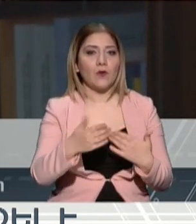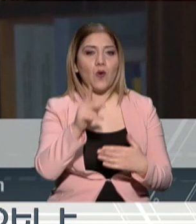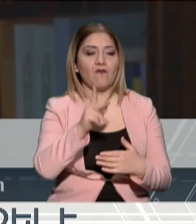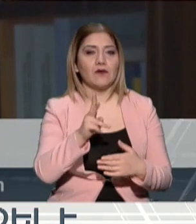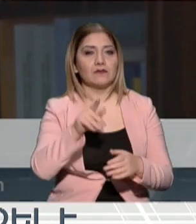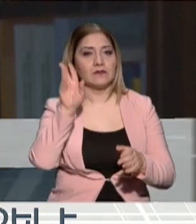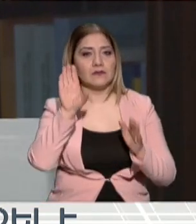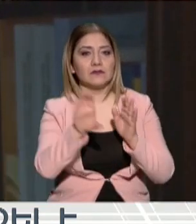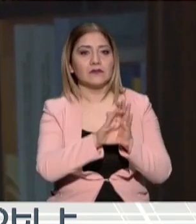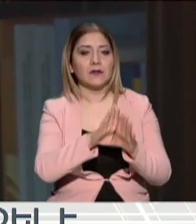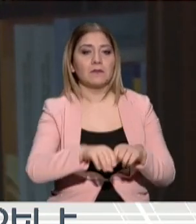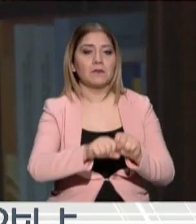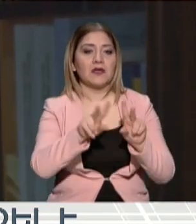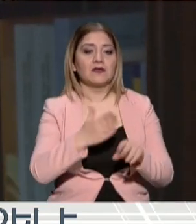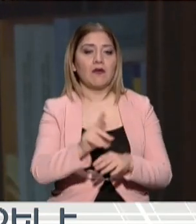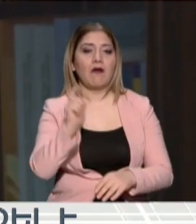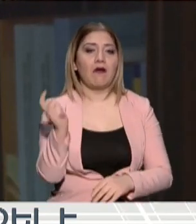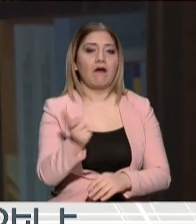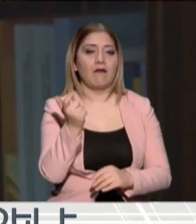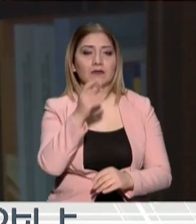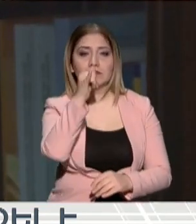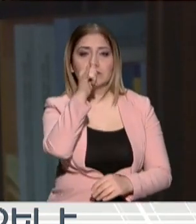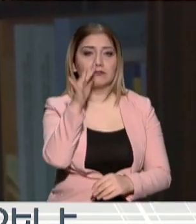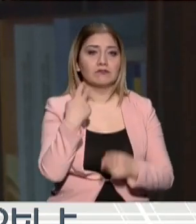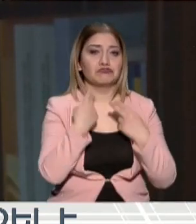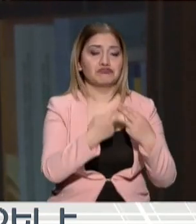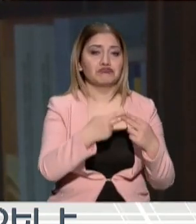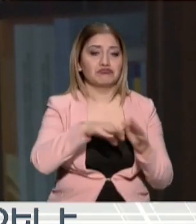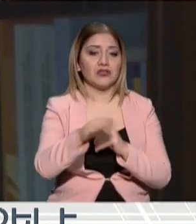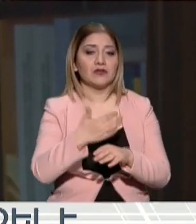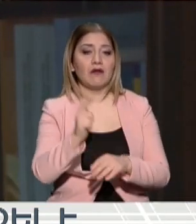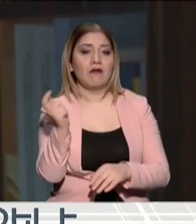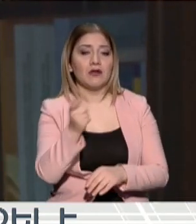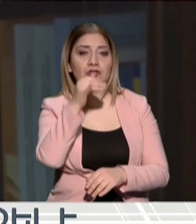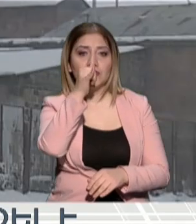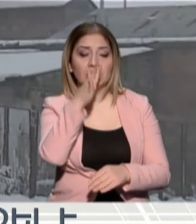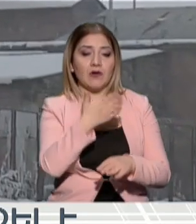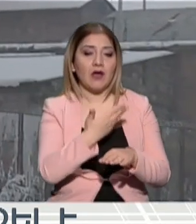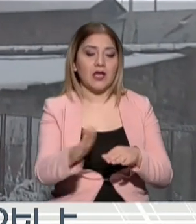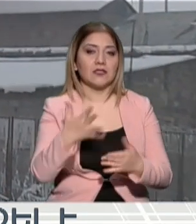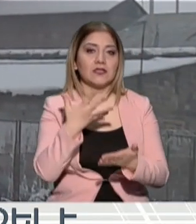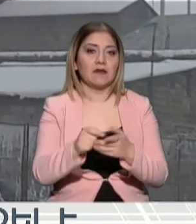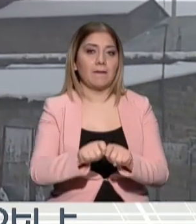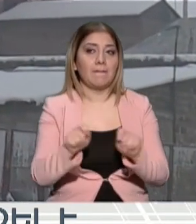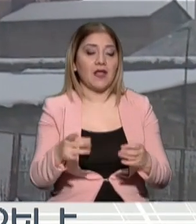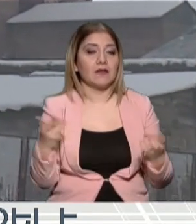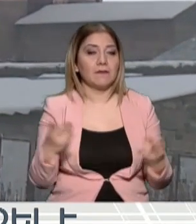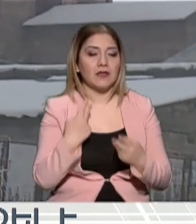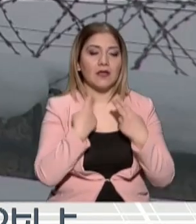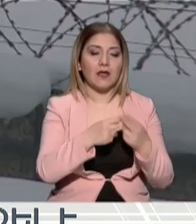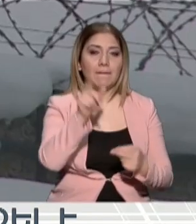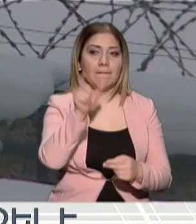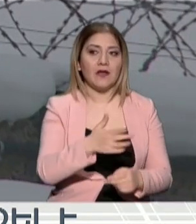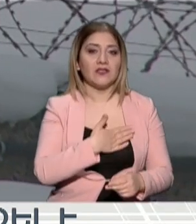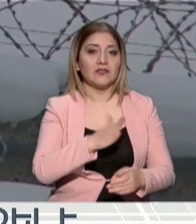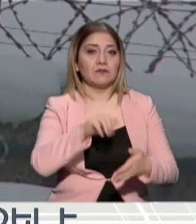անձիկ մասնագիտական առումով չեն կարող պարզապես անկախ գործել քրեակատարողական հիմնարկի վարչակազմից։ Մյուս պատճառը, որ կալանավորին